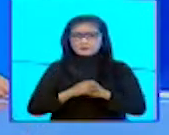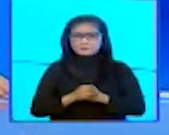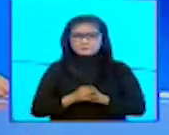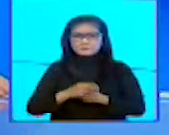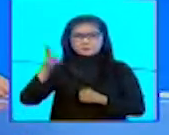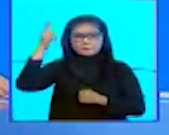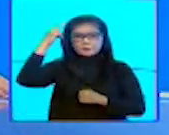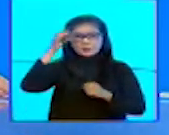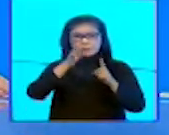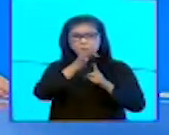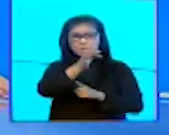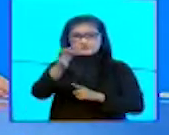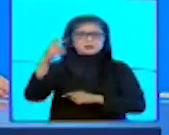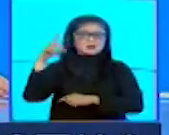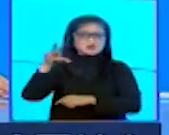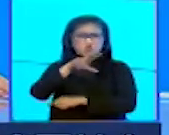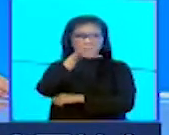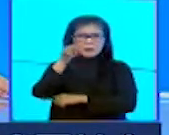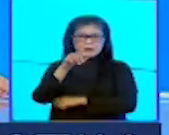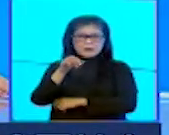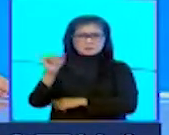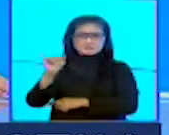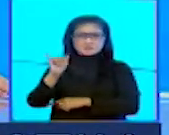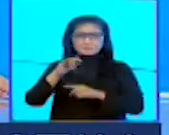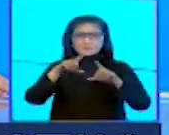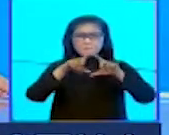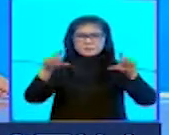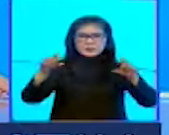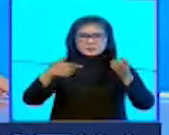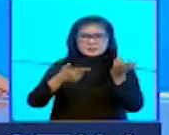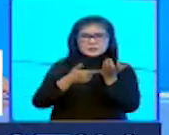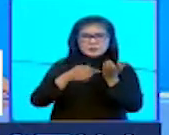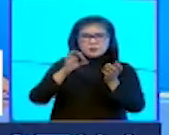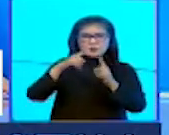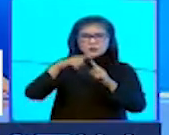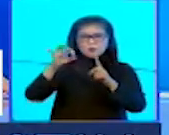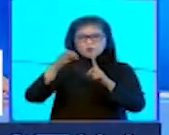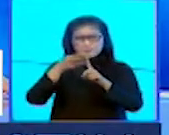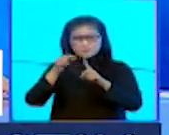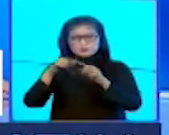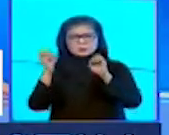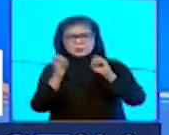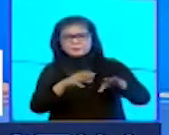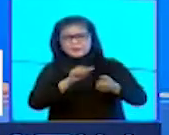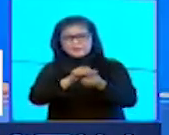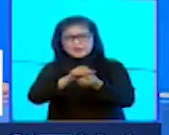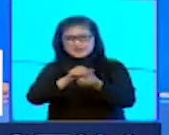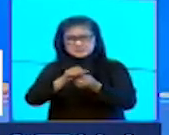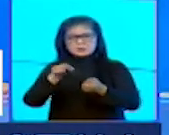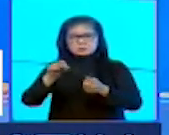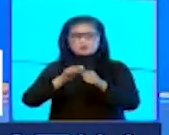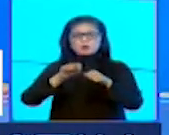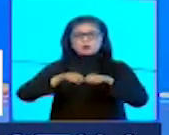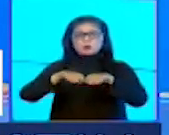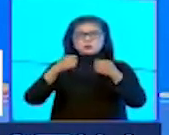Pemirsa, pemerintah Provinsi Jawa Barat menggandeng platform digital Octopus untuk mengelola sampah plastik yang mengancam kerusakan lingkungan hidup.